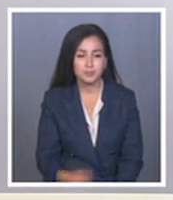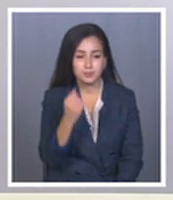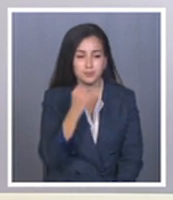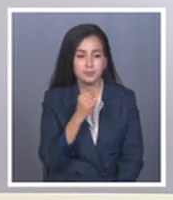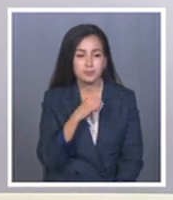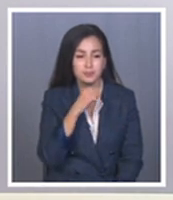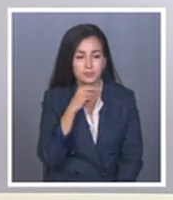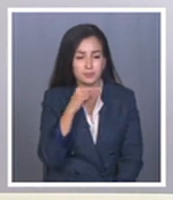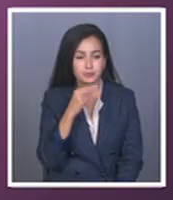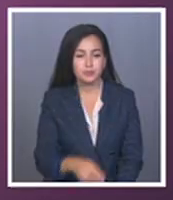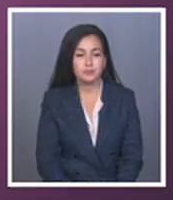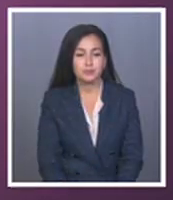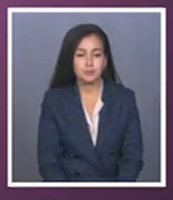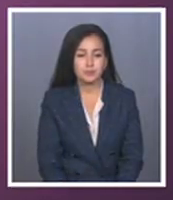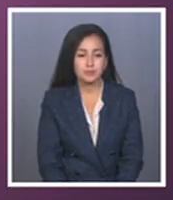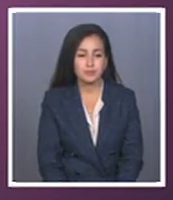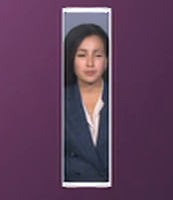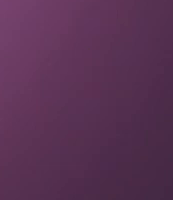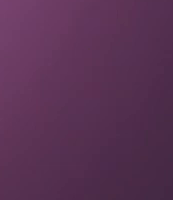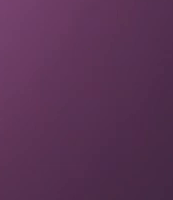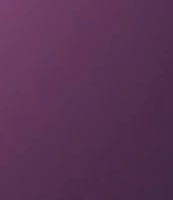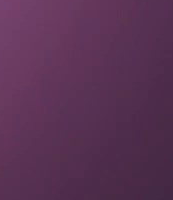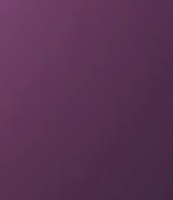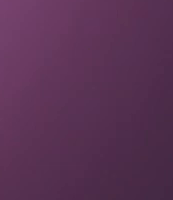тілейміз. Келесі кездескенше.